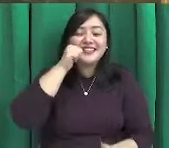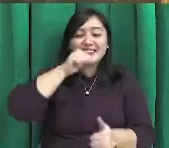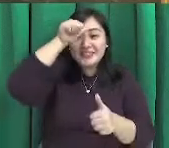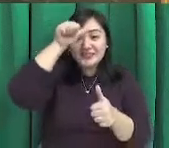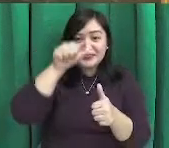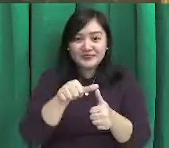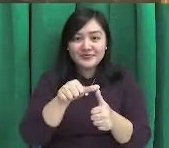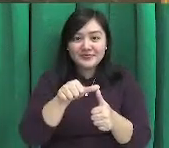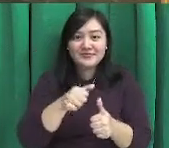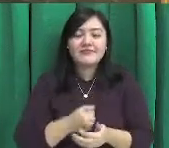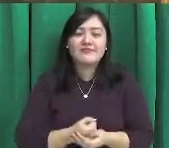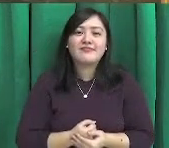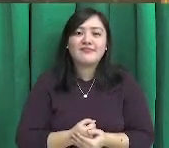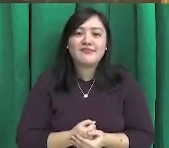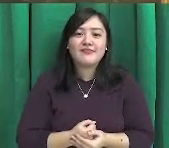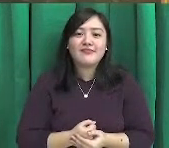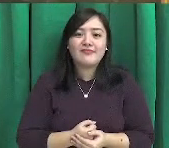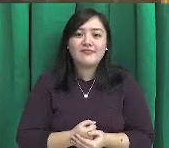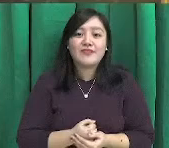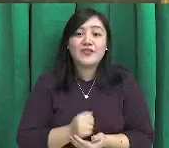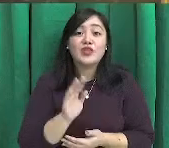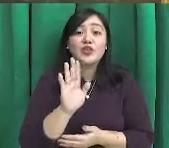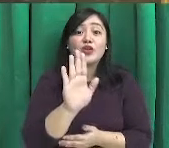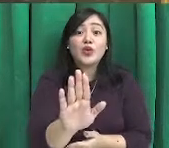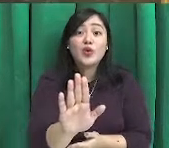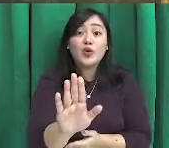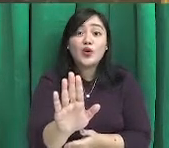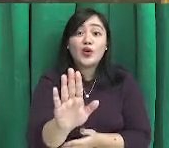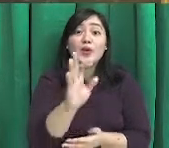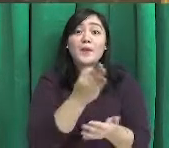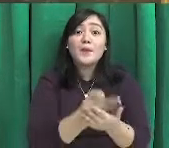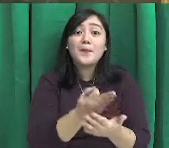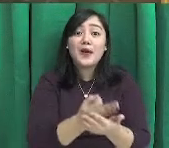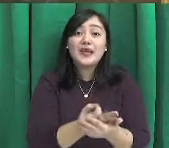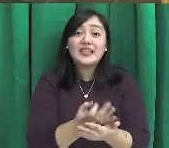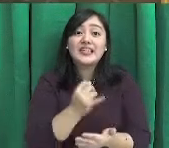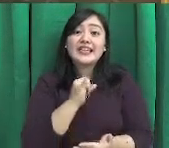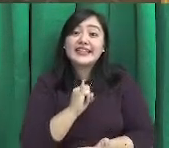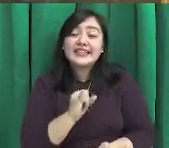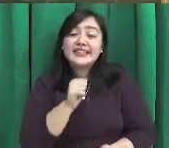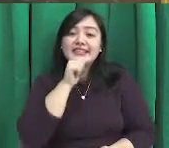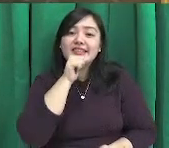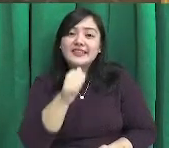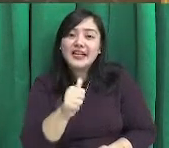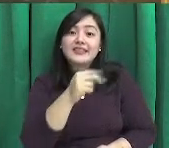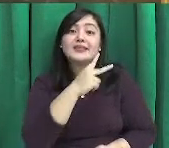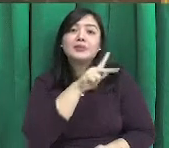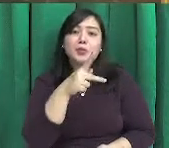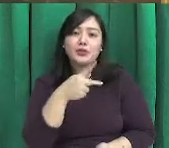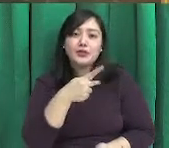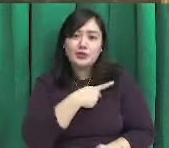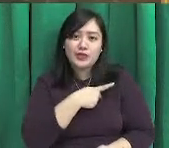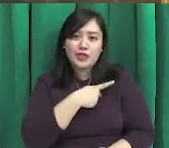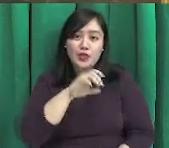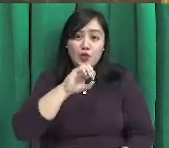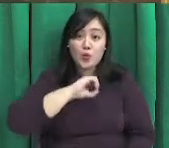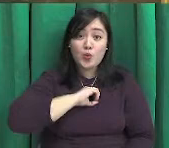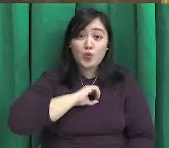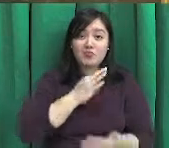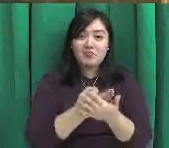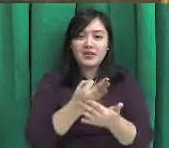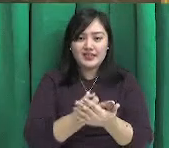kapatid. Ang pera ninyo ay hindi na yan pera nyo individual. Yeah. Subukan yung